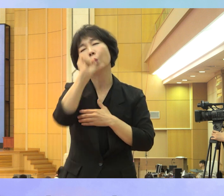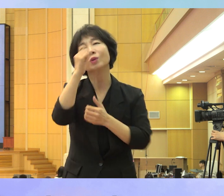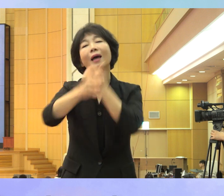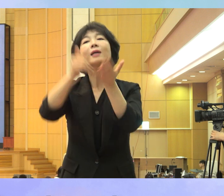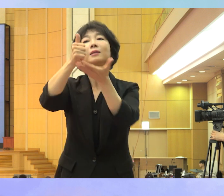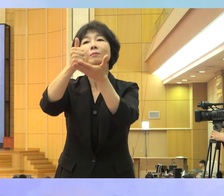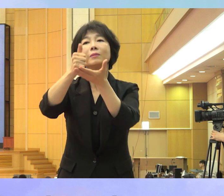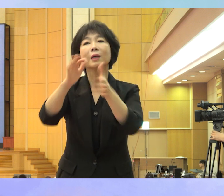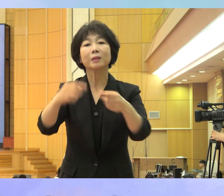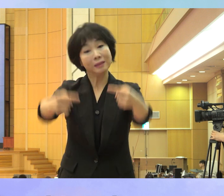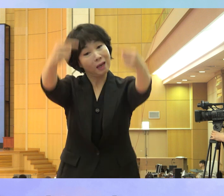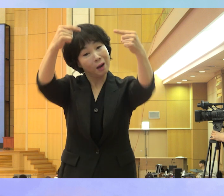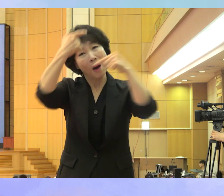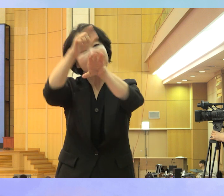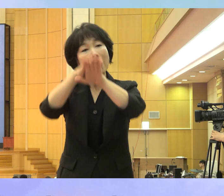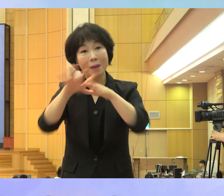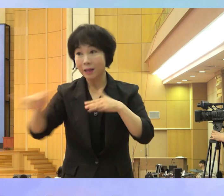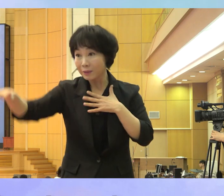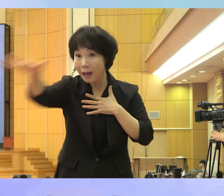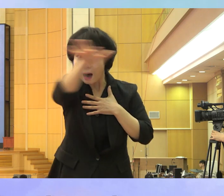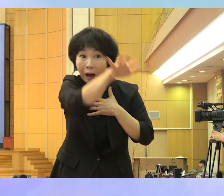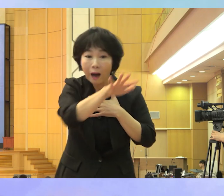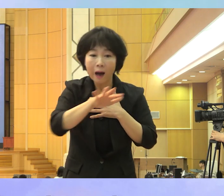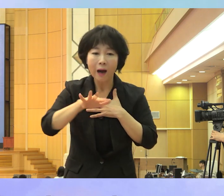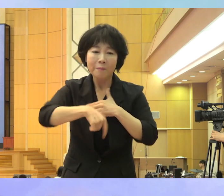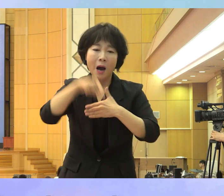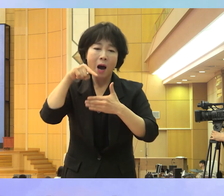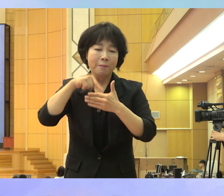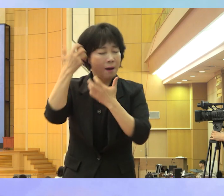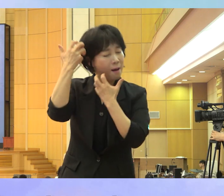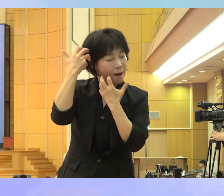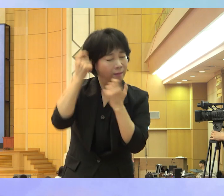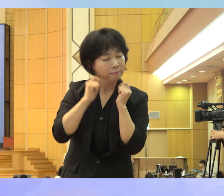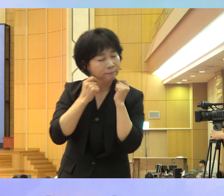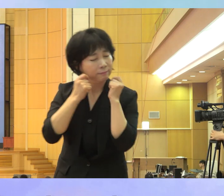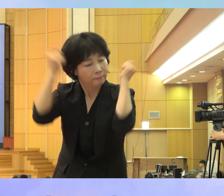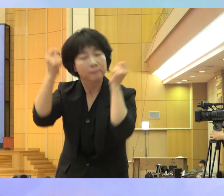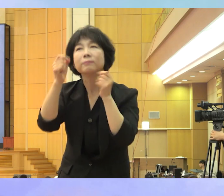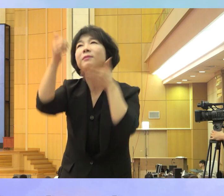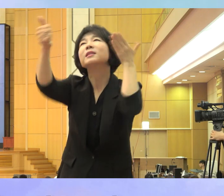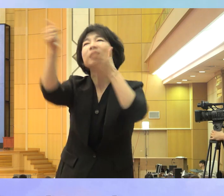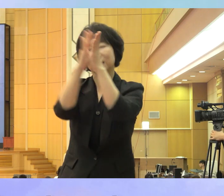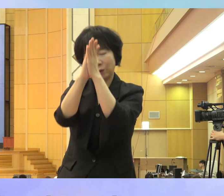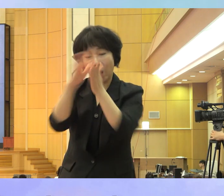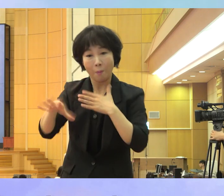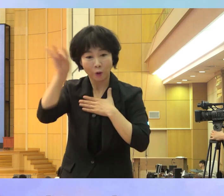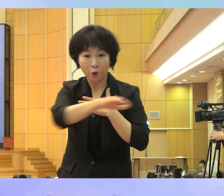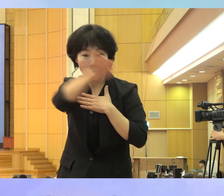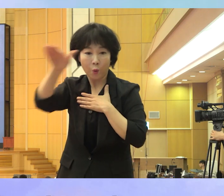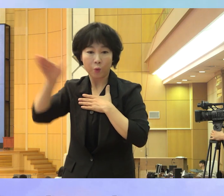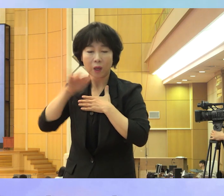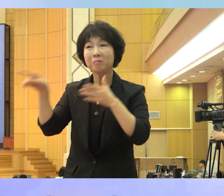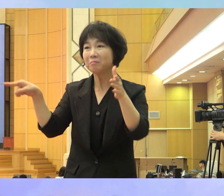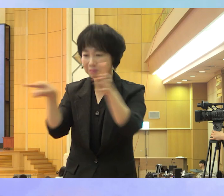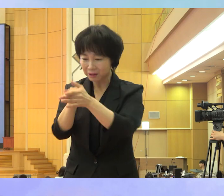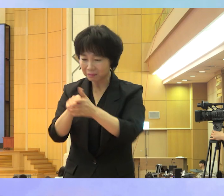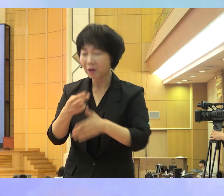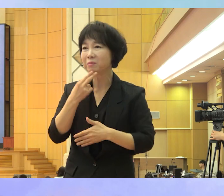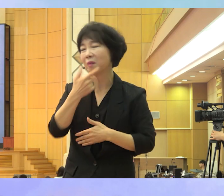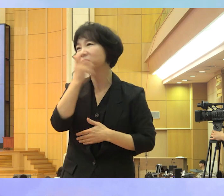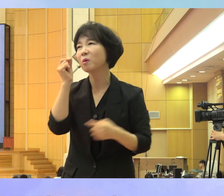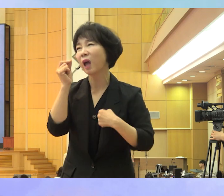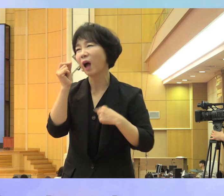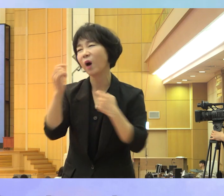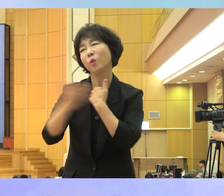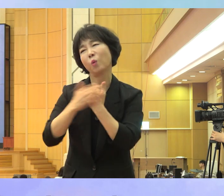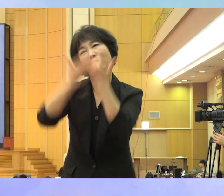이 시간 머리 숙여 예배하는 성도들 간절함으로 간구합니다. 먼저는 우리의 믿음이 없음을